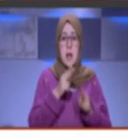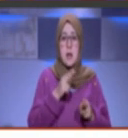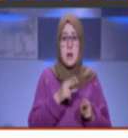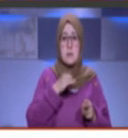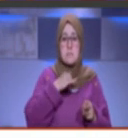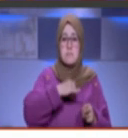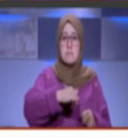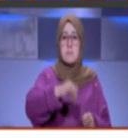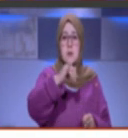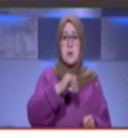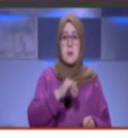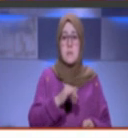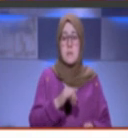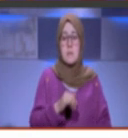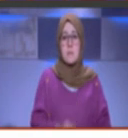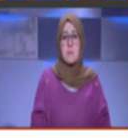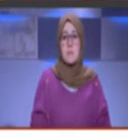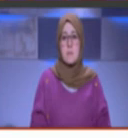منذ يعني